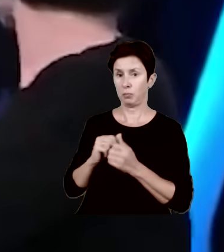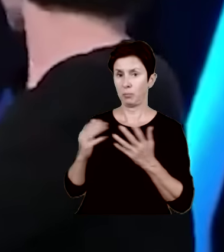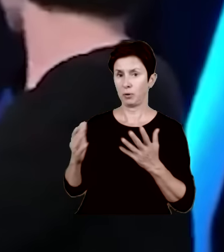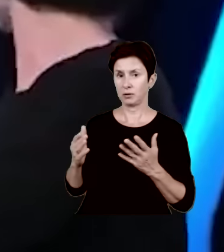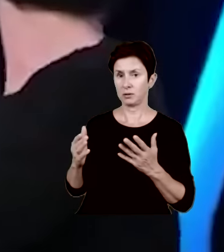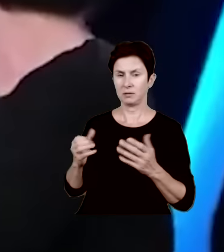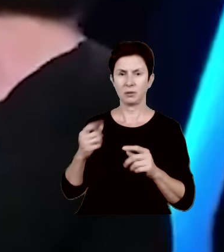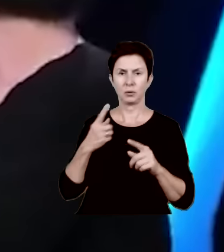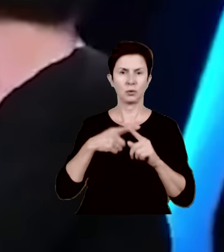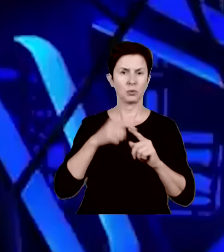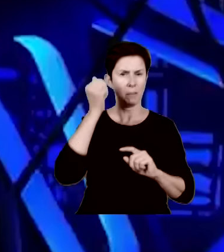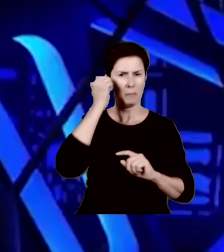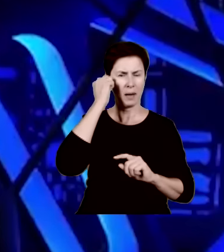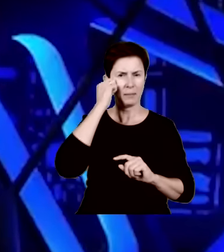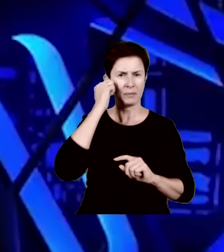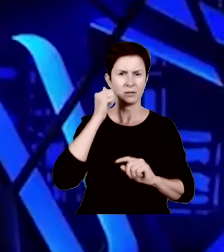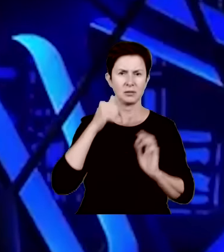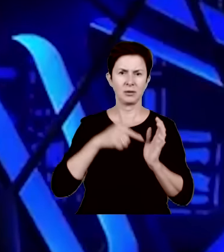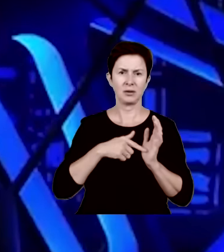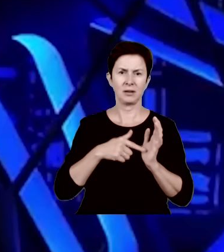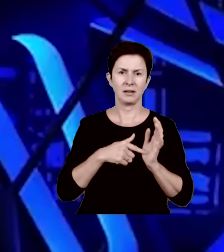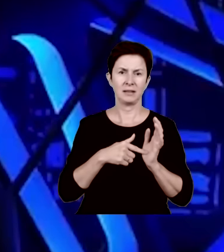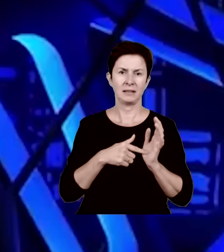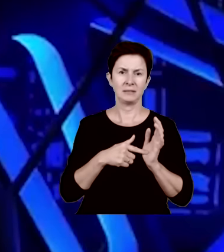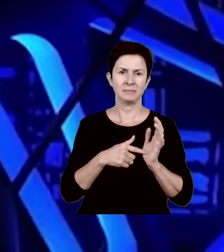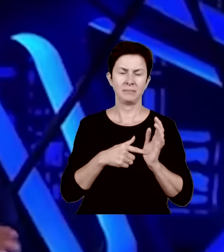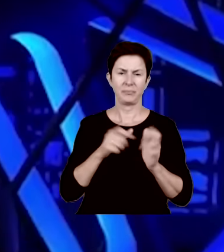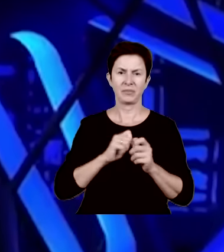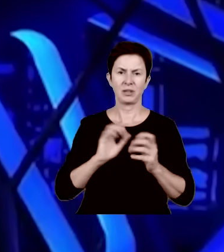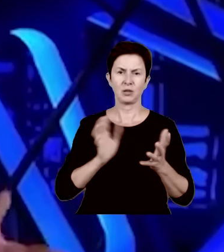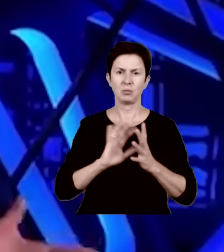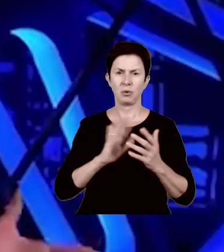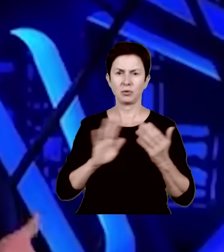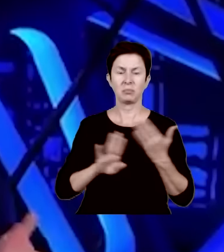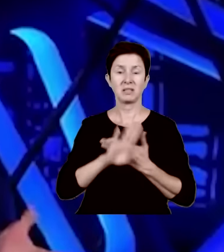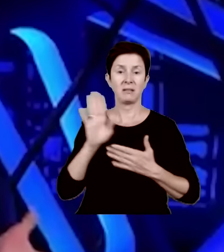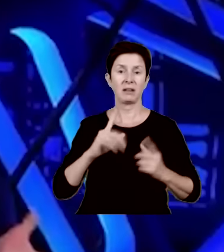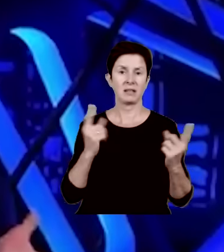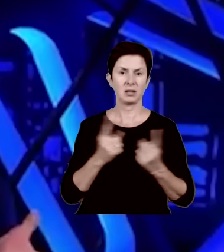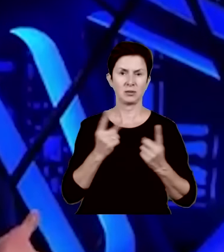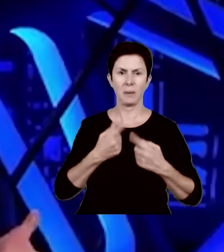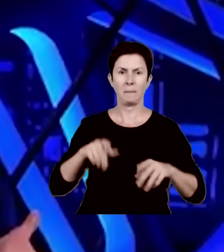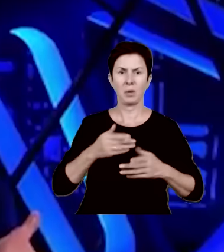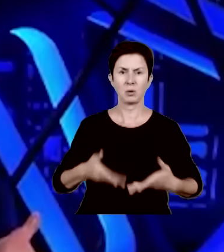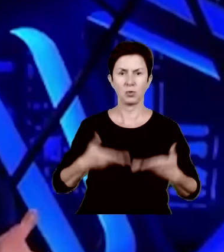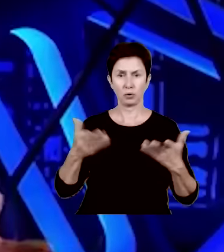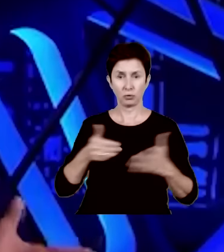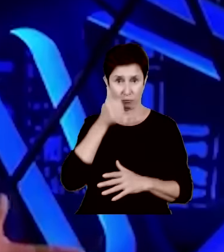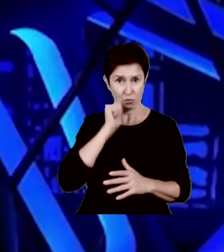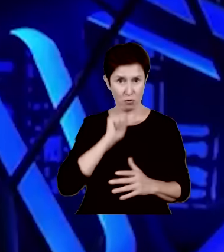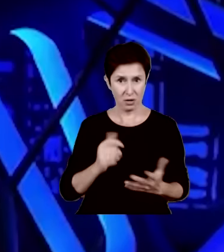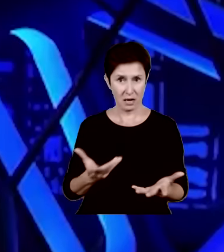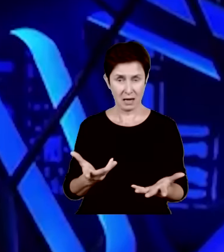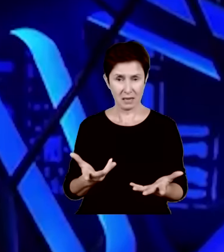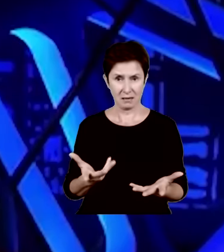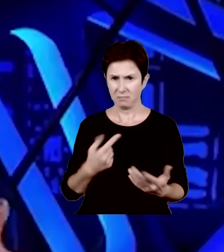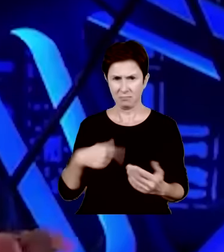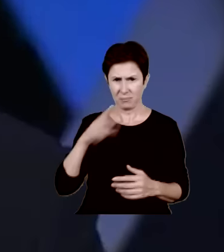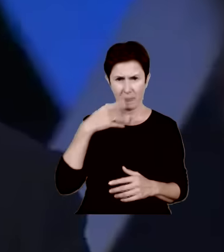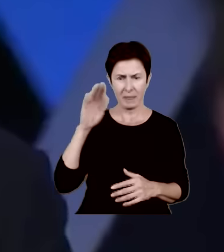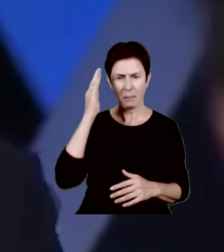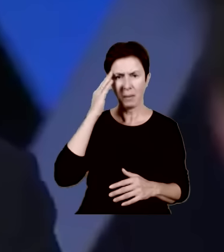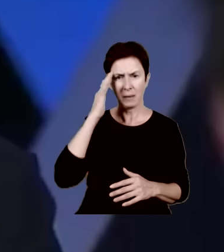pamięć to jest generalnie to, to jest sposób przedstawiania sytuacji. Znaczy, urodziliśmy się wczoraj wszyscy, tak? Czyli nie pamiętamy,